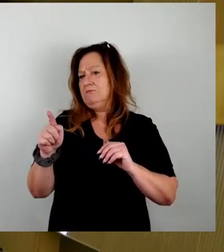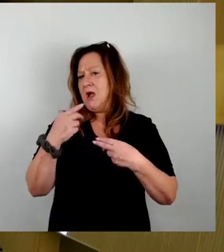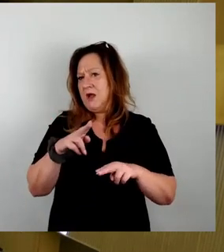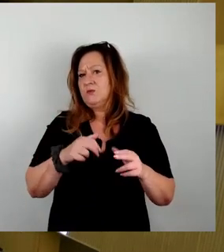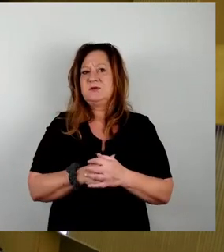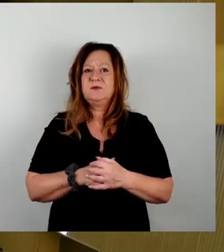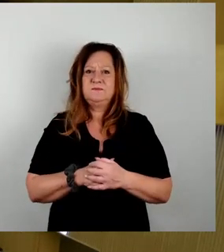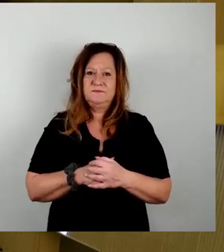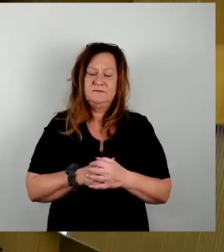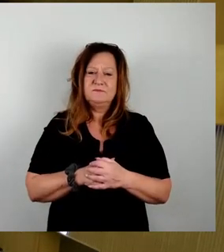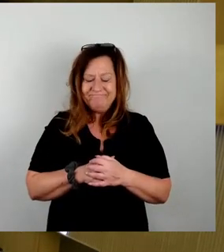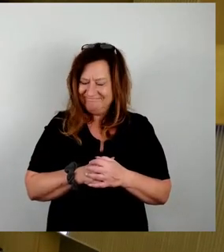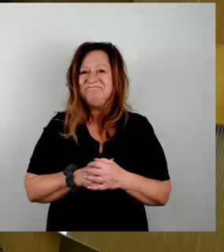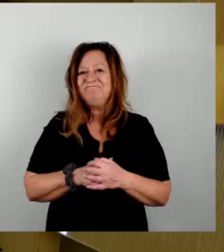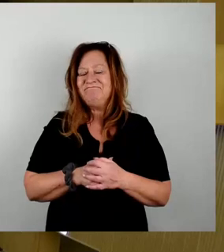für die Frage.